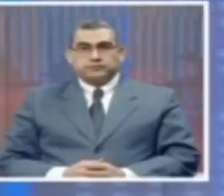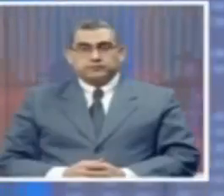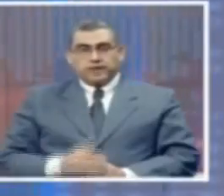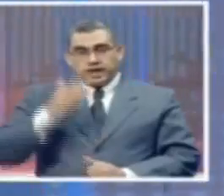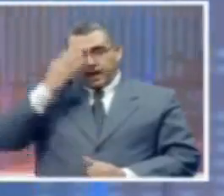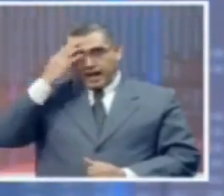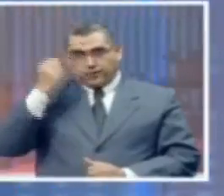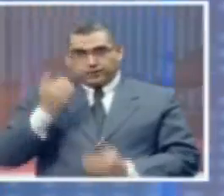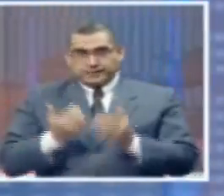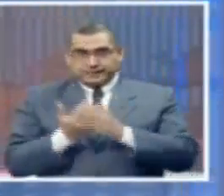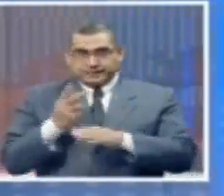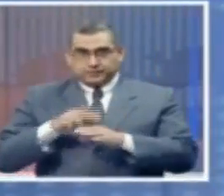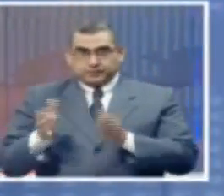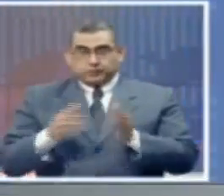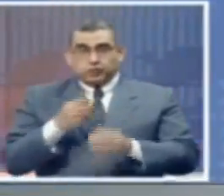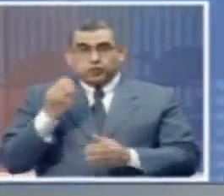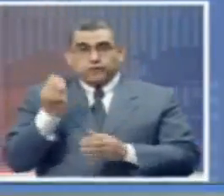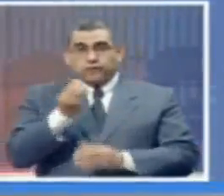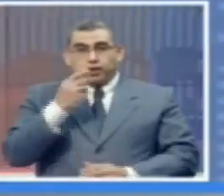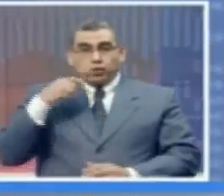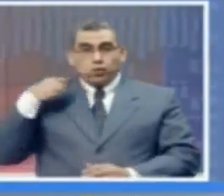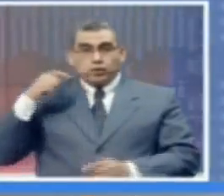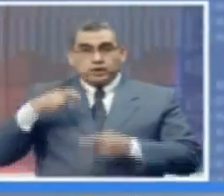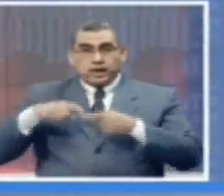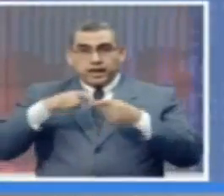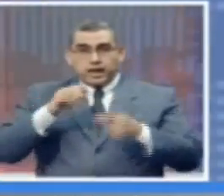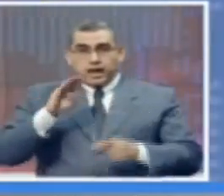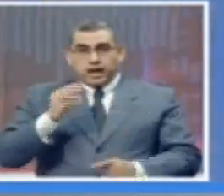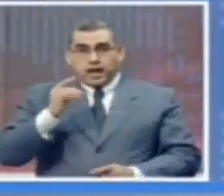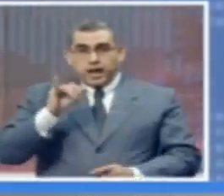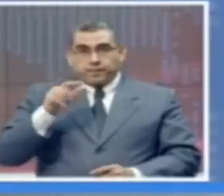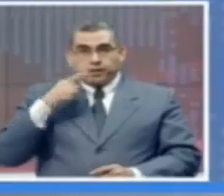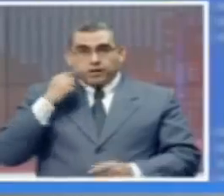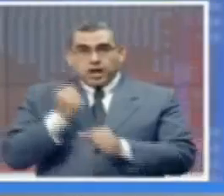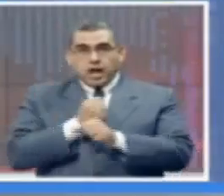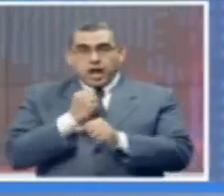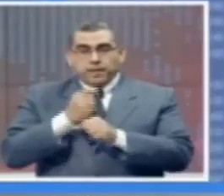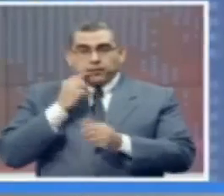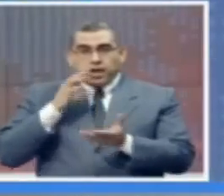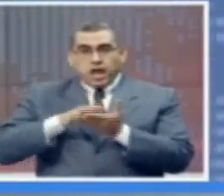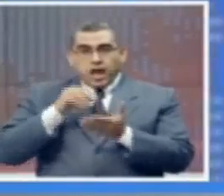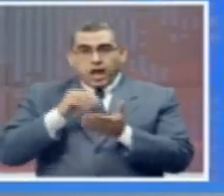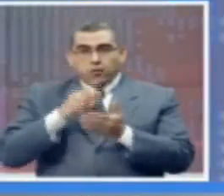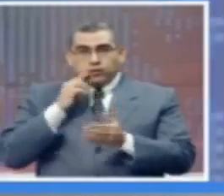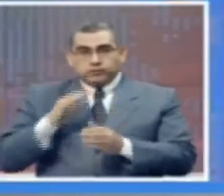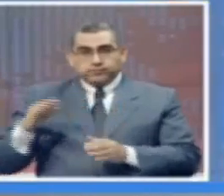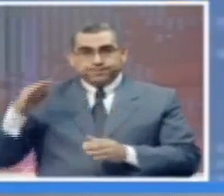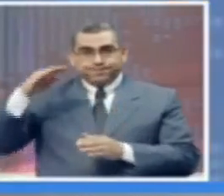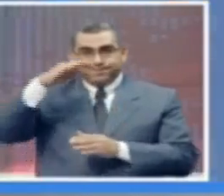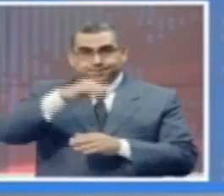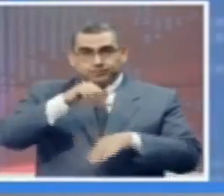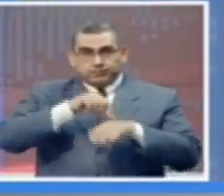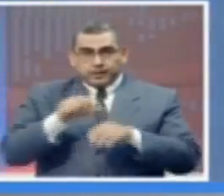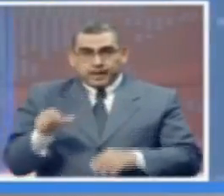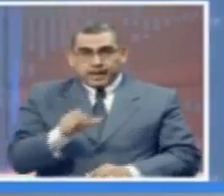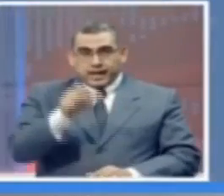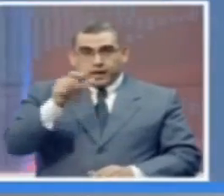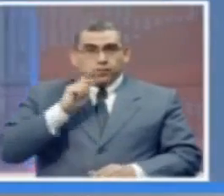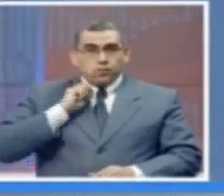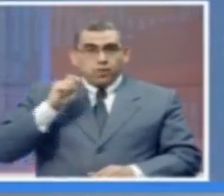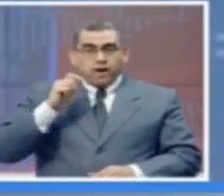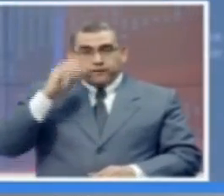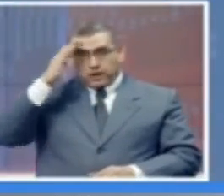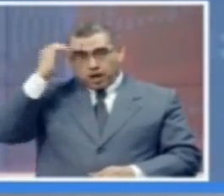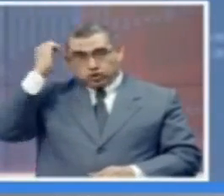أهلا بكم مجددا. تفقد وزير النقل كامل الوزير أعمال تنفيذ المرحلة الأولى من محور ديروط على النيل بمحافظة